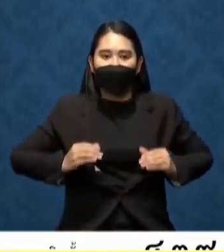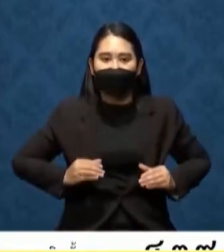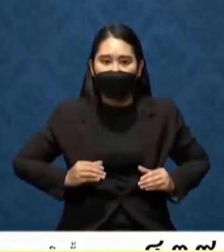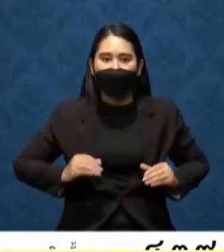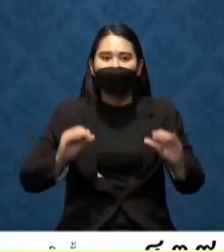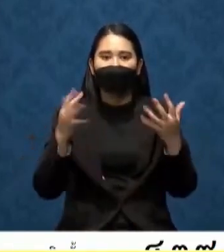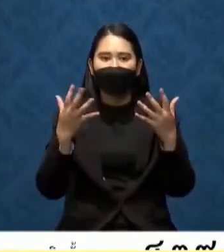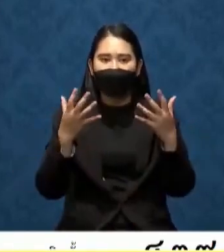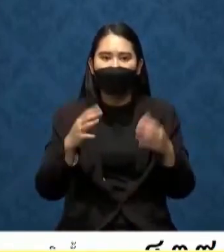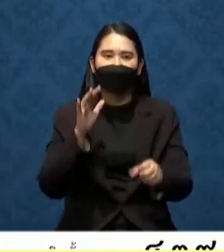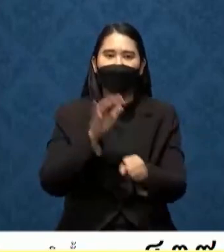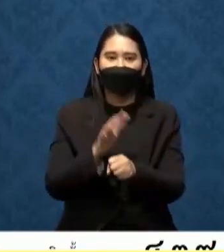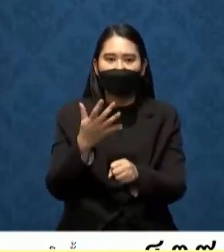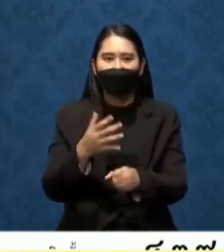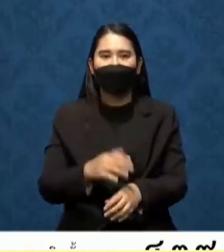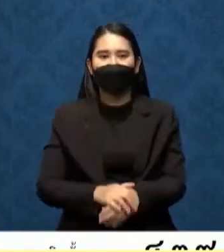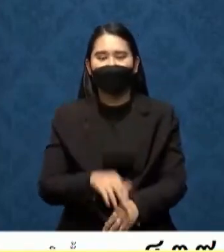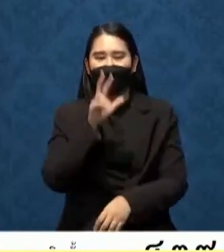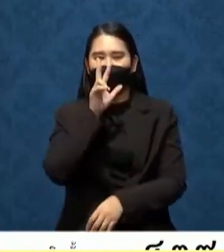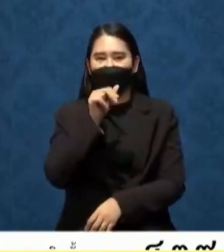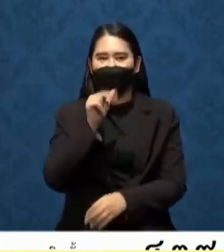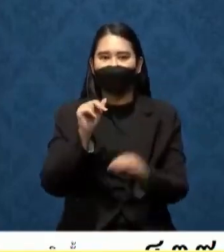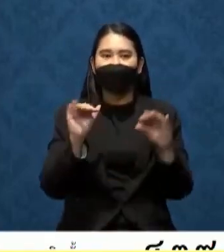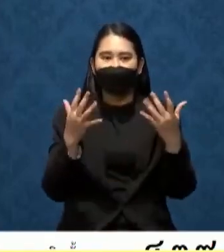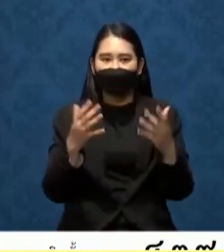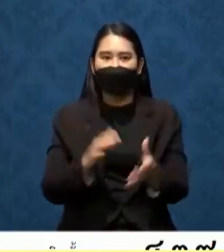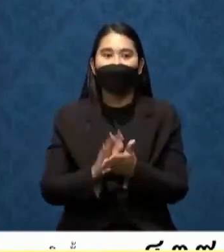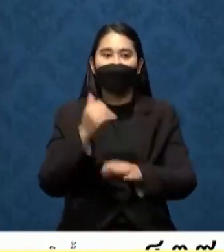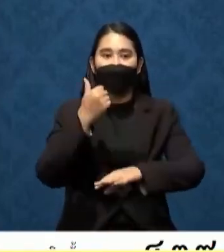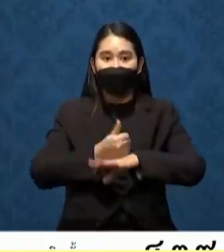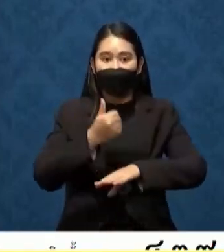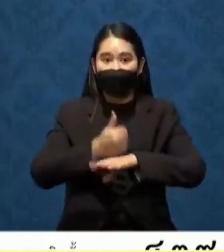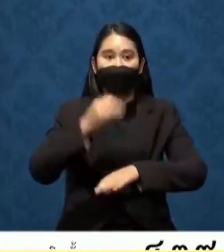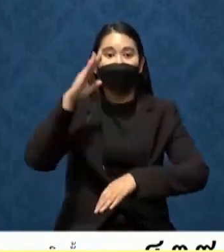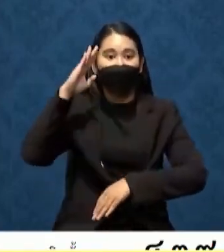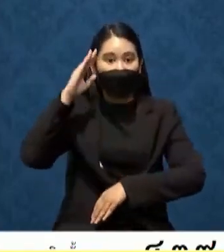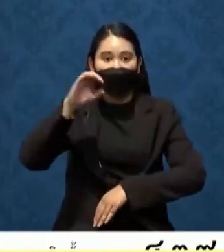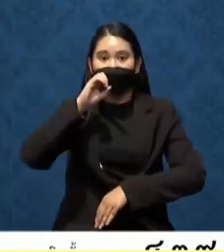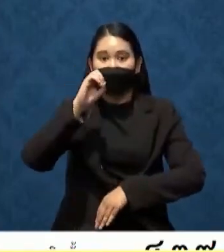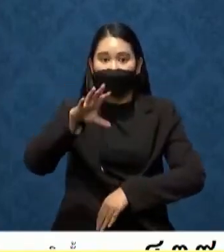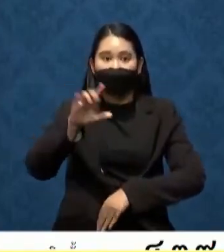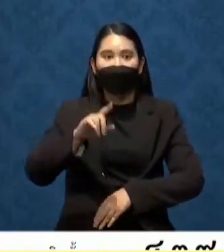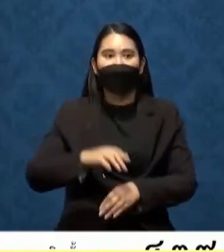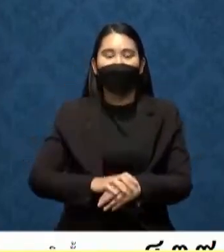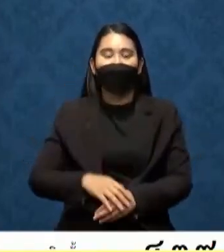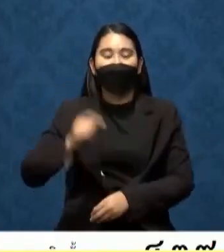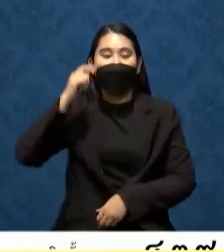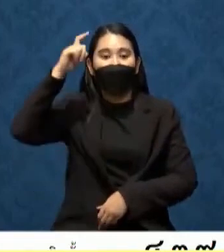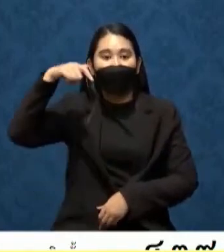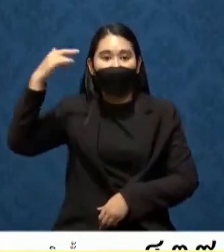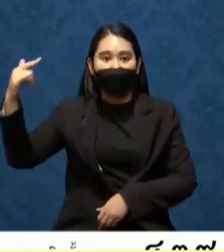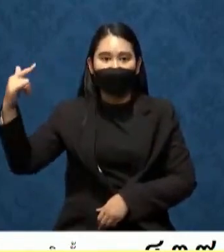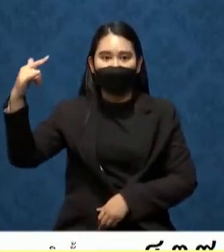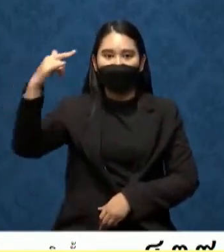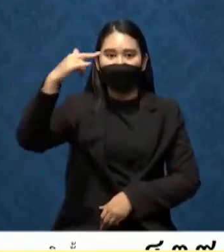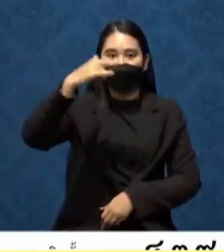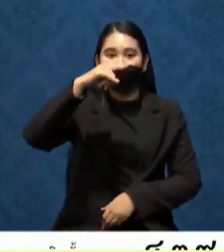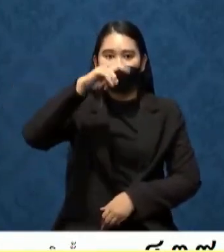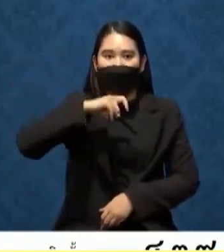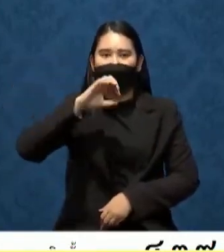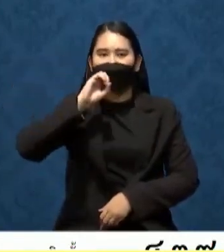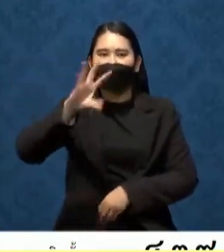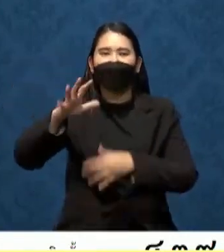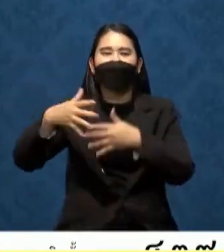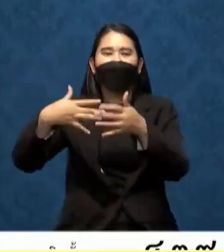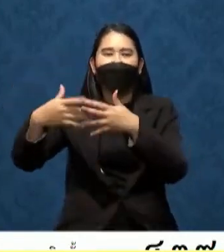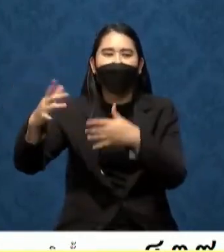ร่งใสแล้วก็ไม่แคร์ชีวิตของประชาชนเลยผบ.ทอ.ตอนเครื่องบินพม่าบินเข้ามาที่ประเทศไทยก็บอกไม่เป็นไรครับ